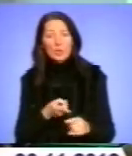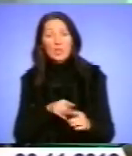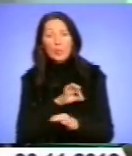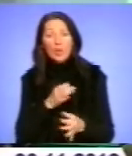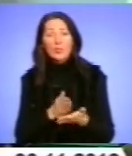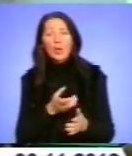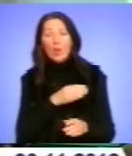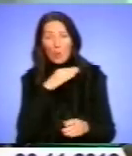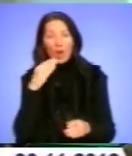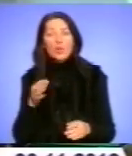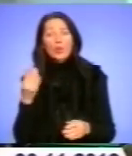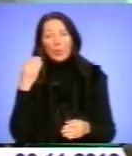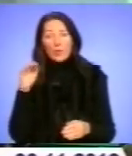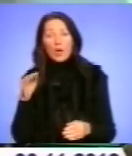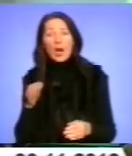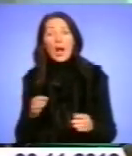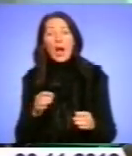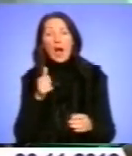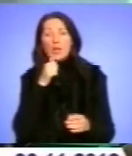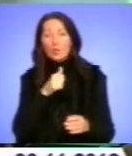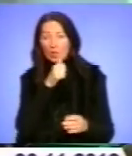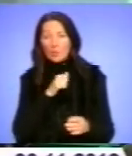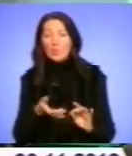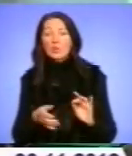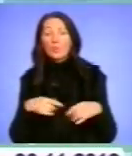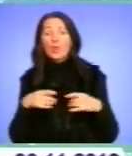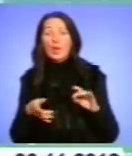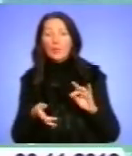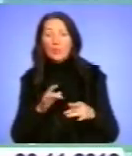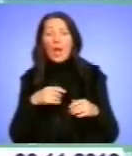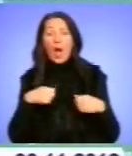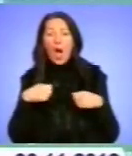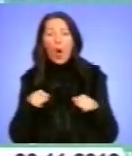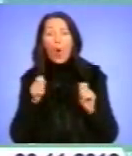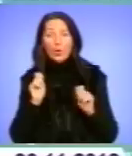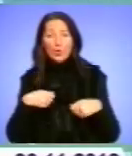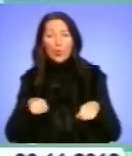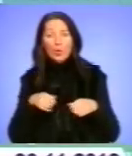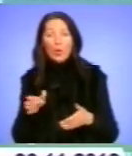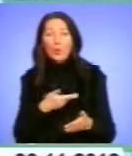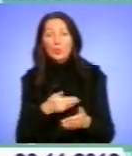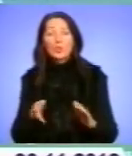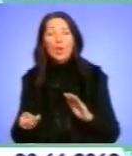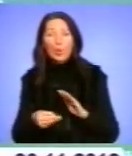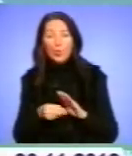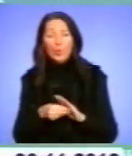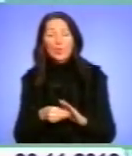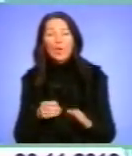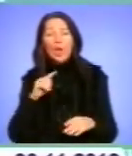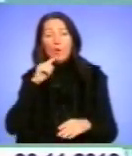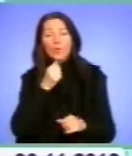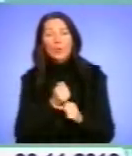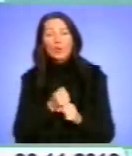чимало переваг. Анонімність при реверсивних або електронних аукціонах, усунення корупції, економія робочого часу, рівні права,